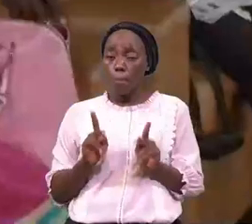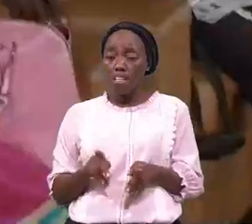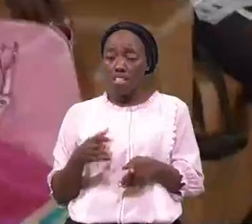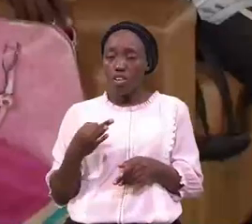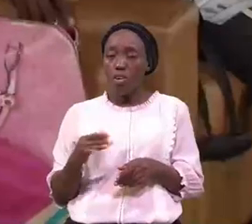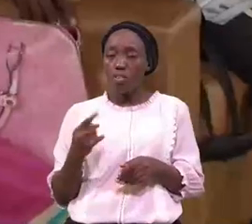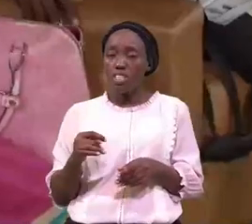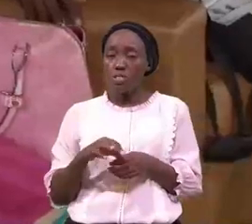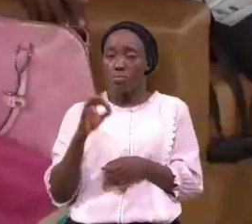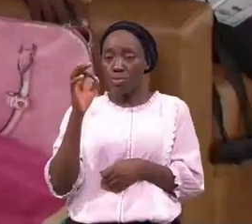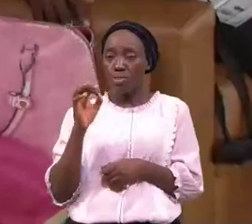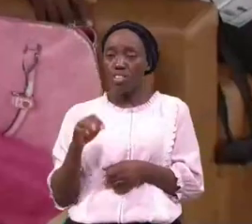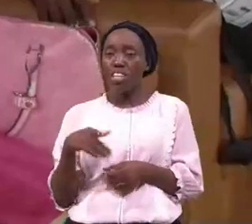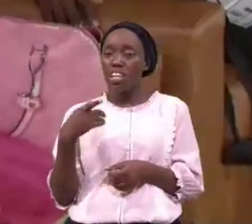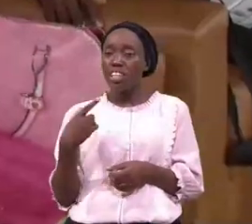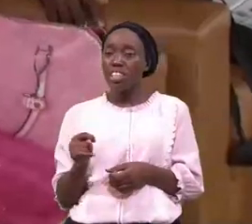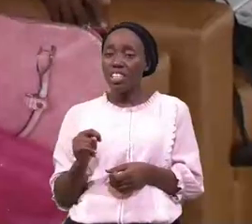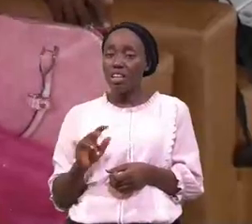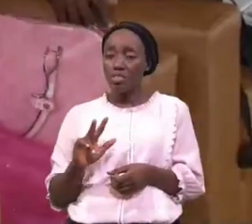la personne de l'Esprit,